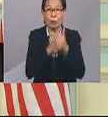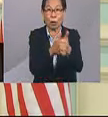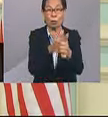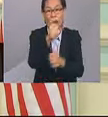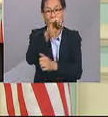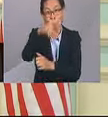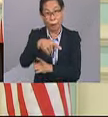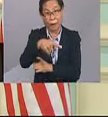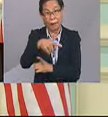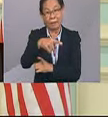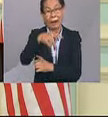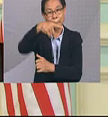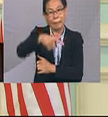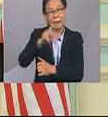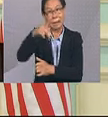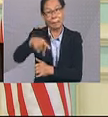B ini.